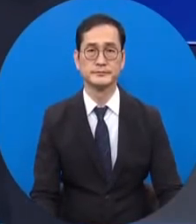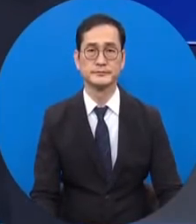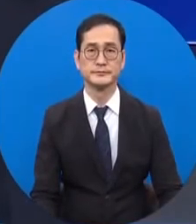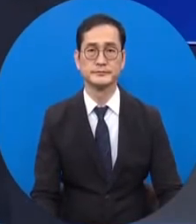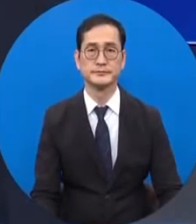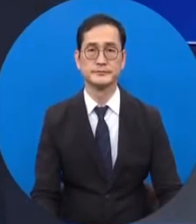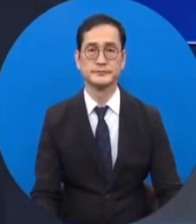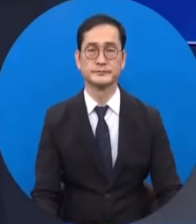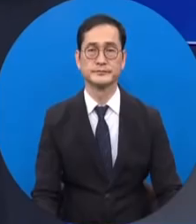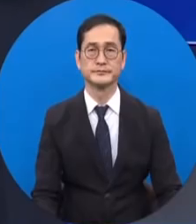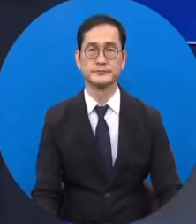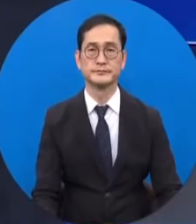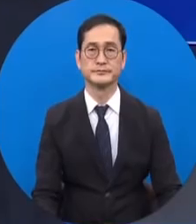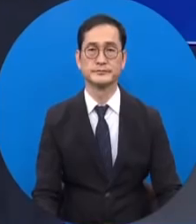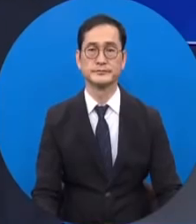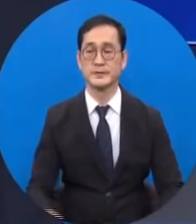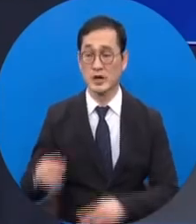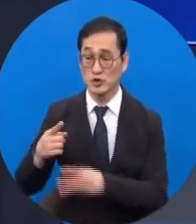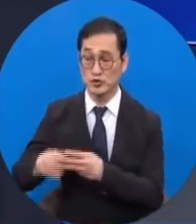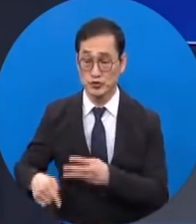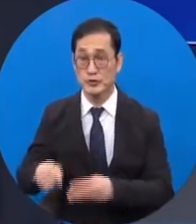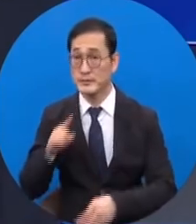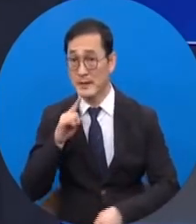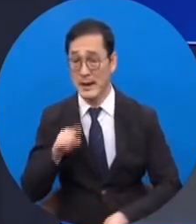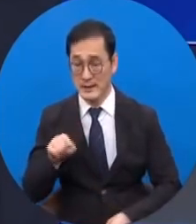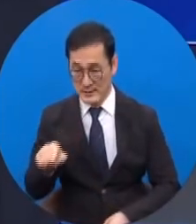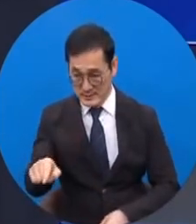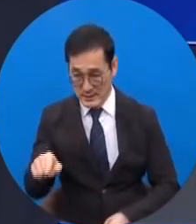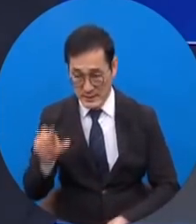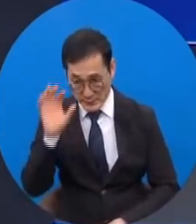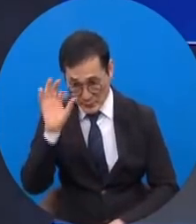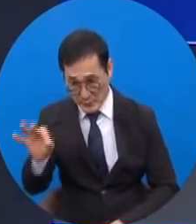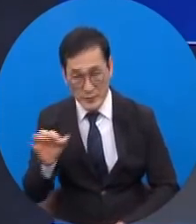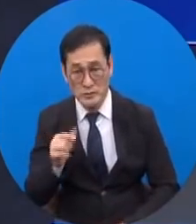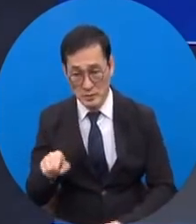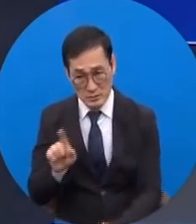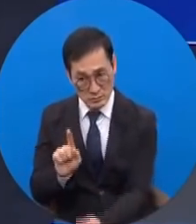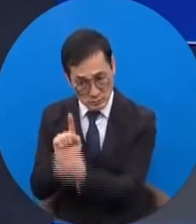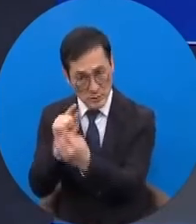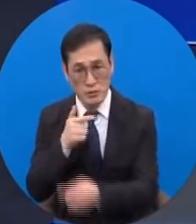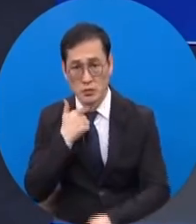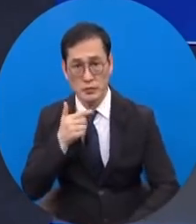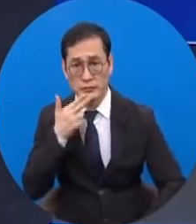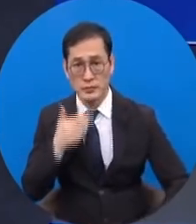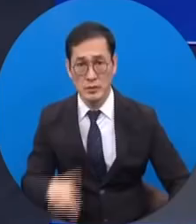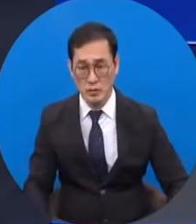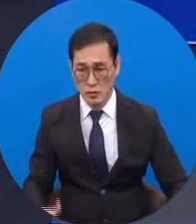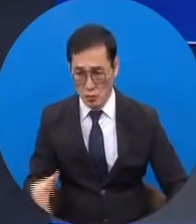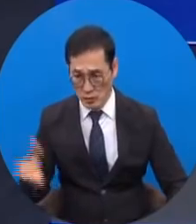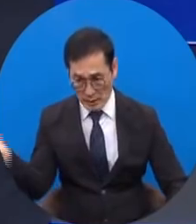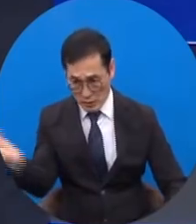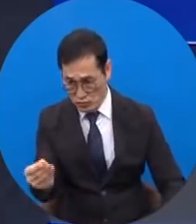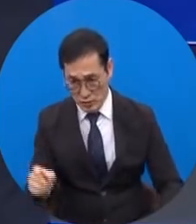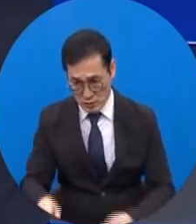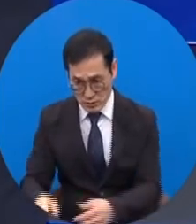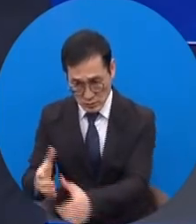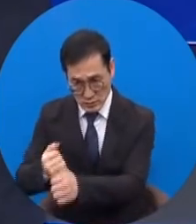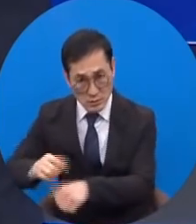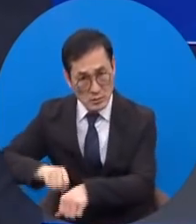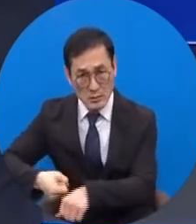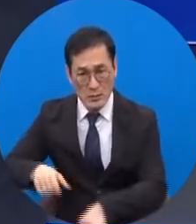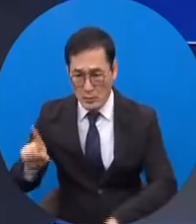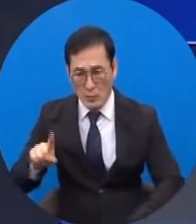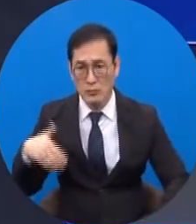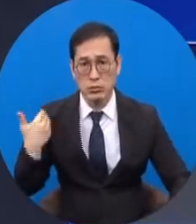후보의 공세 에 대해서 조 모 씨에 대해서는 본 적도 없다 라고 주장을 했습니다 국민의 힘 측에서도 녹취록이 공개된 이프 에